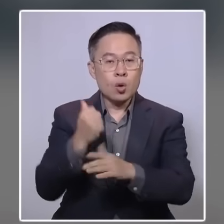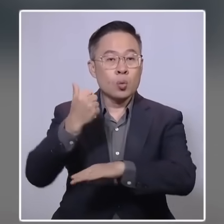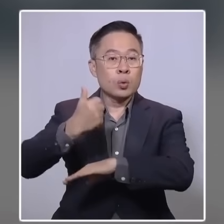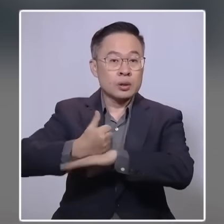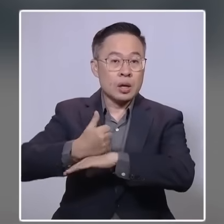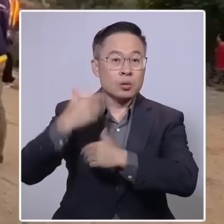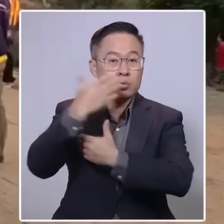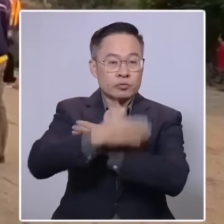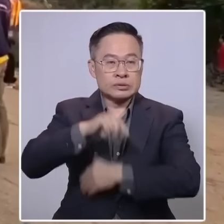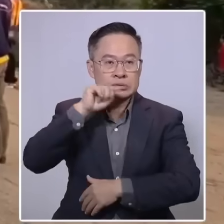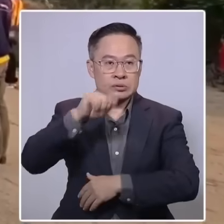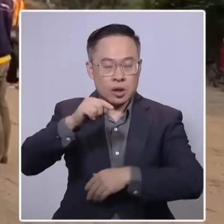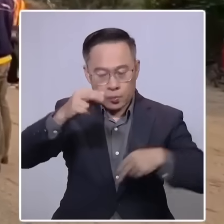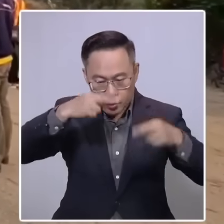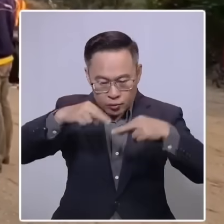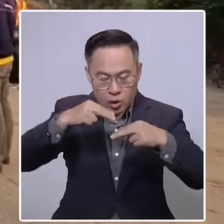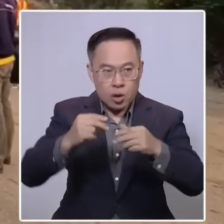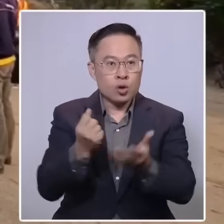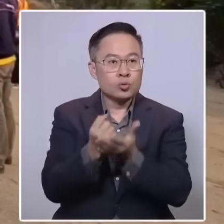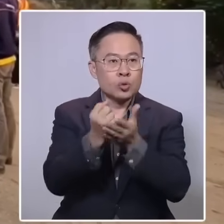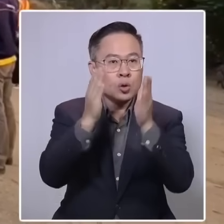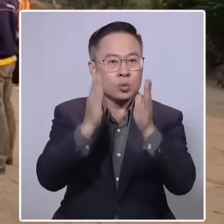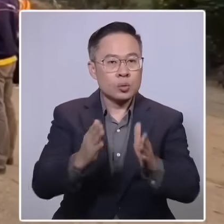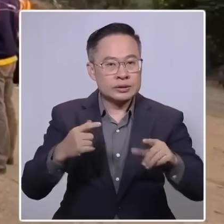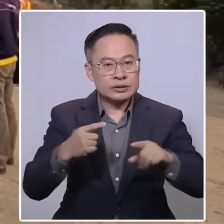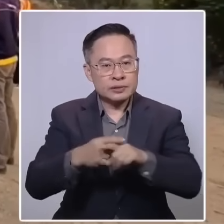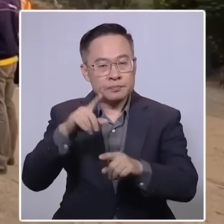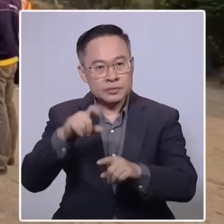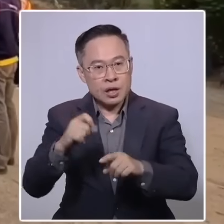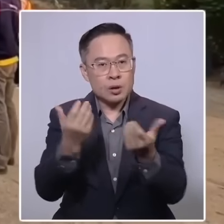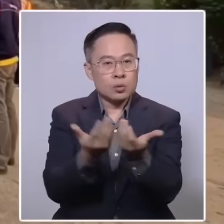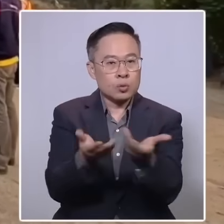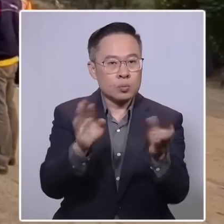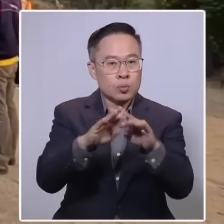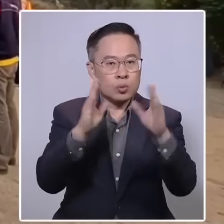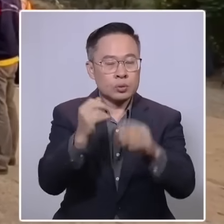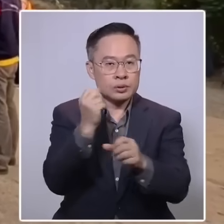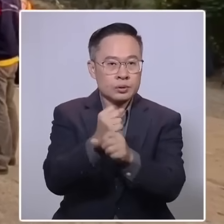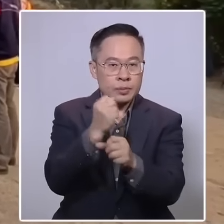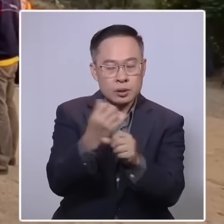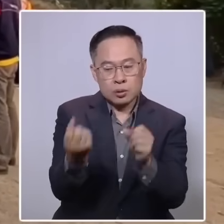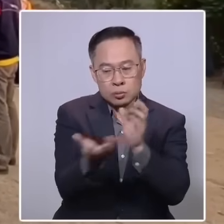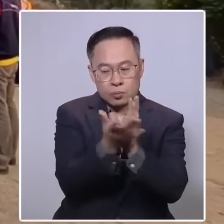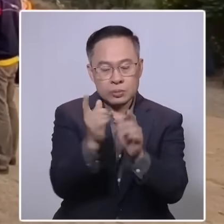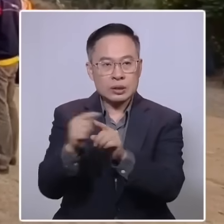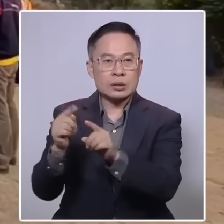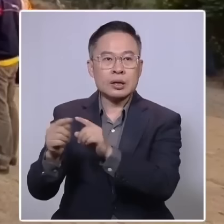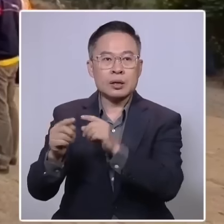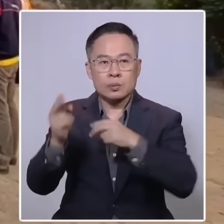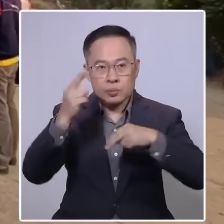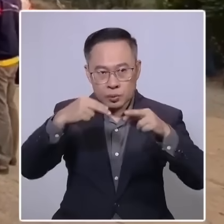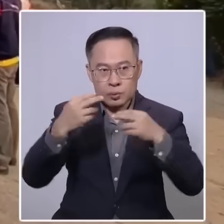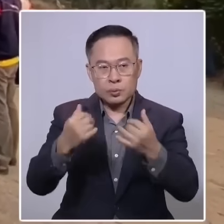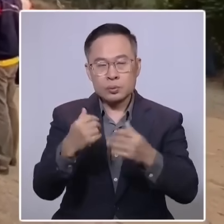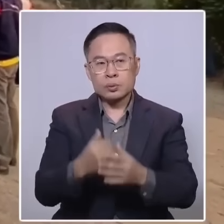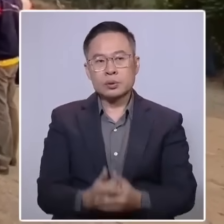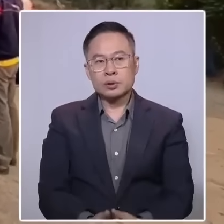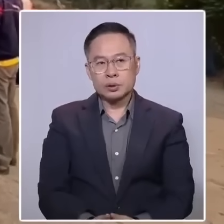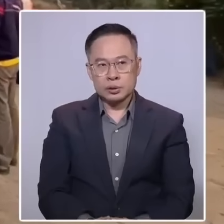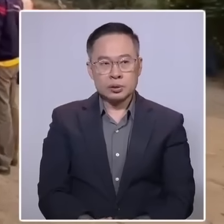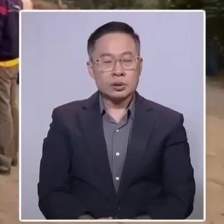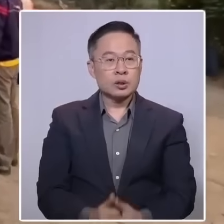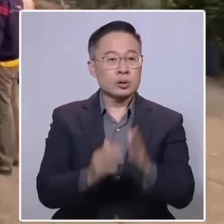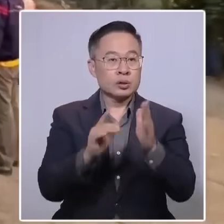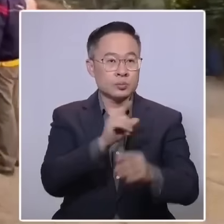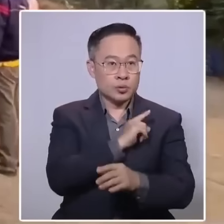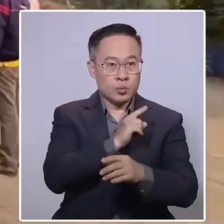ผู้ที่เสียชีวิตรวมทั้งผู้ที่บาดเจ็บนะครับจากการปฏิบัติหน้าที่อย่างเต็มที่นอกจากนี้ครับก็ได้สั่งการให้เจ้าหน้าที่ที่เกี่ยวข้องนะครับลงพื้น